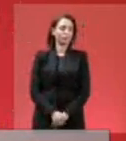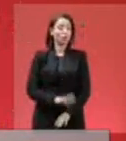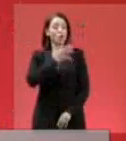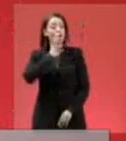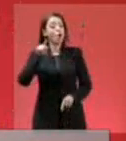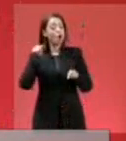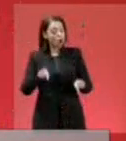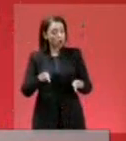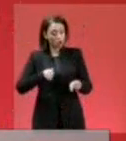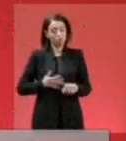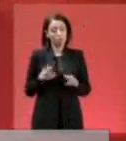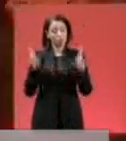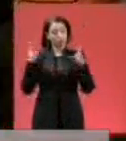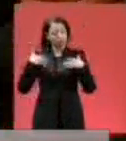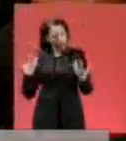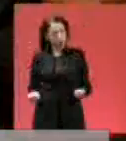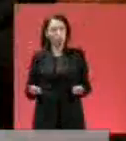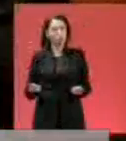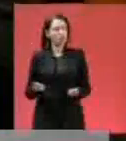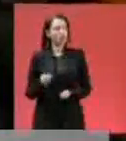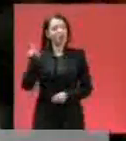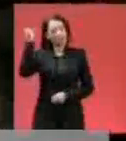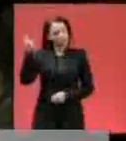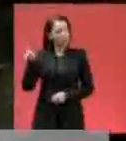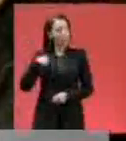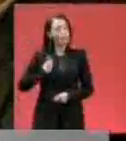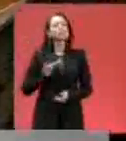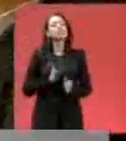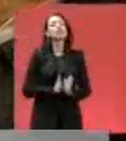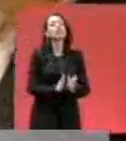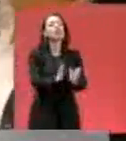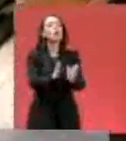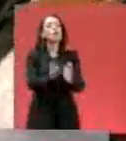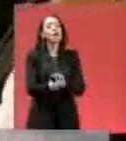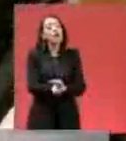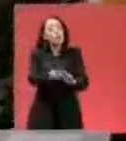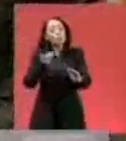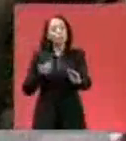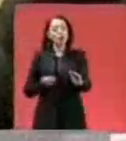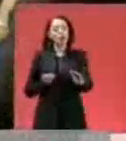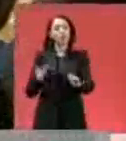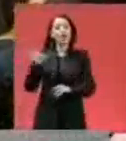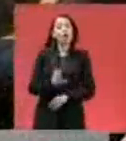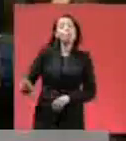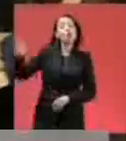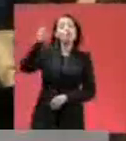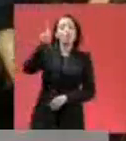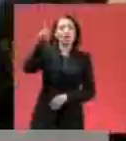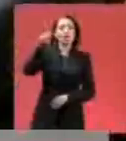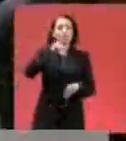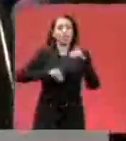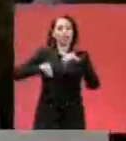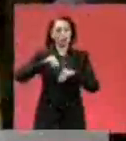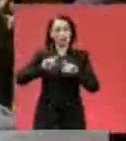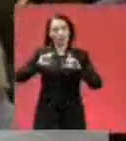Διότι η μεγάλη τους ελπίδα ήταν ότι θα πάμε νωρίτερα από τις ευρωπαϊκές εκλογές στις